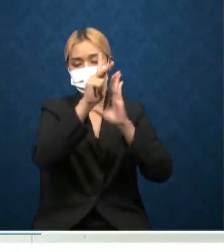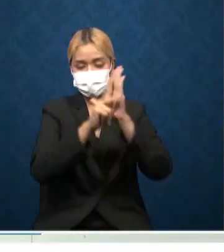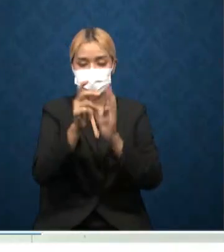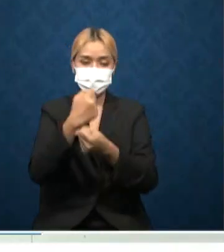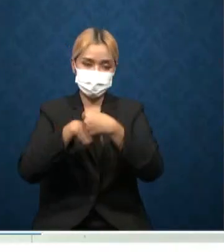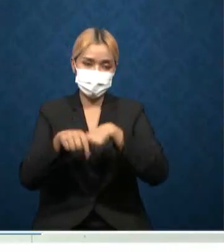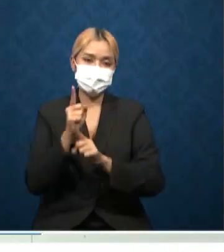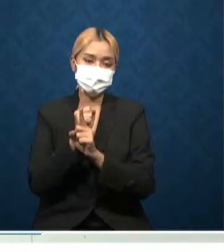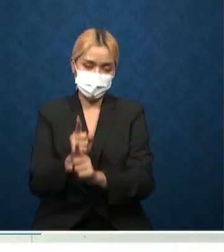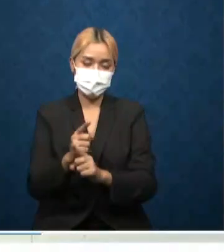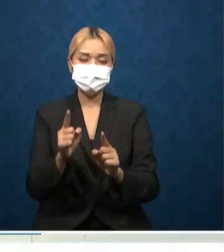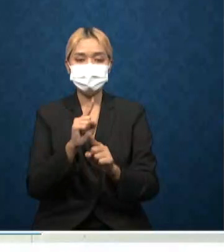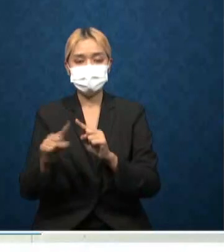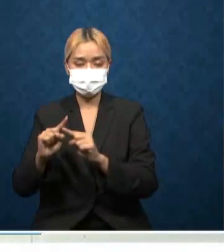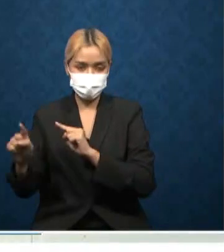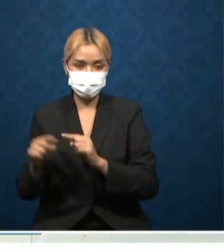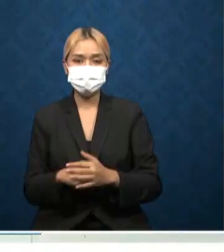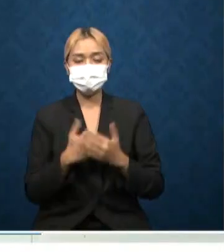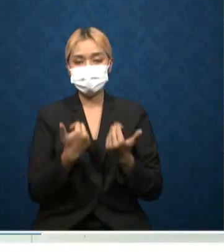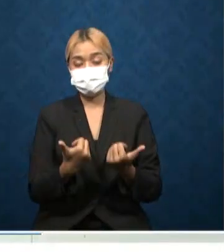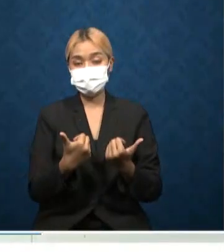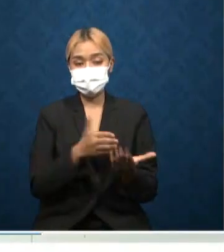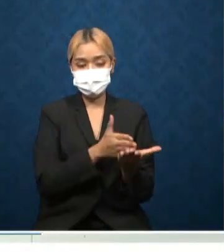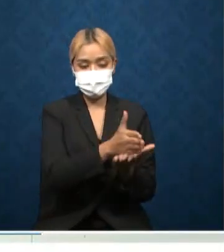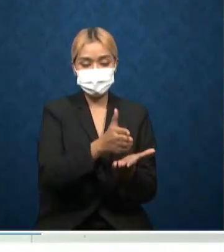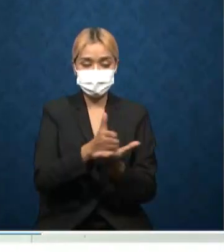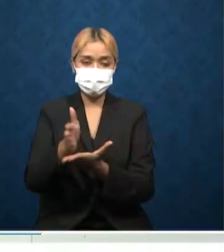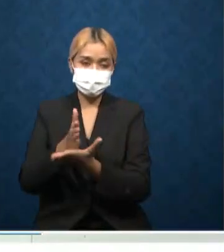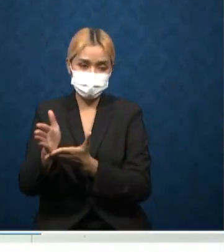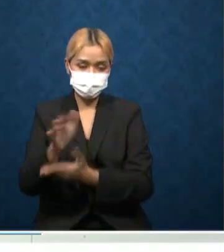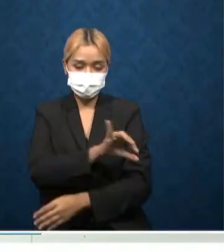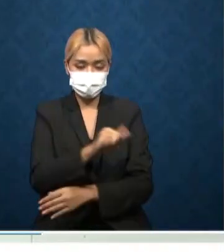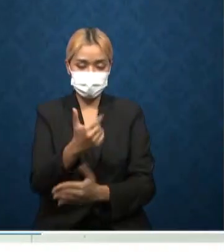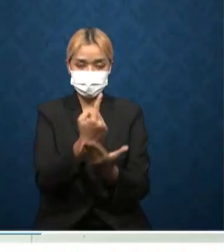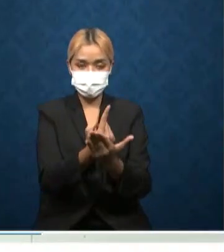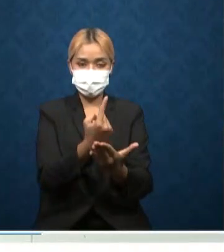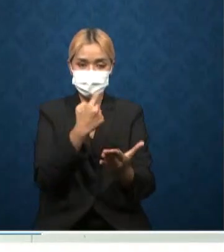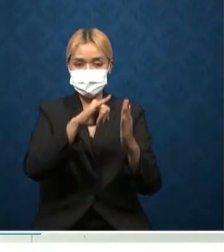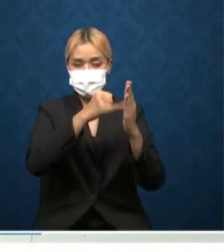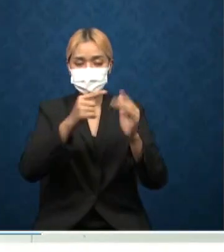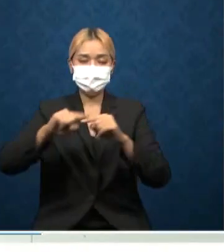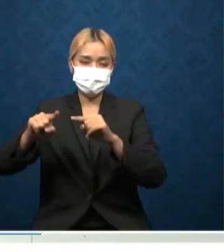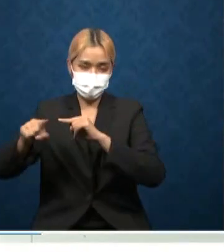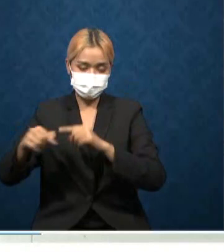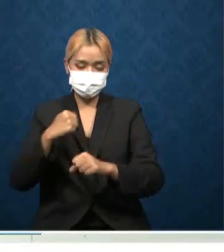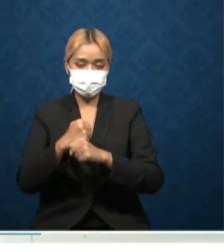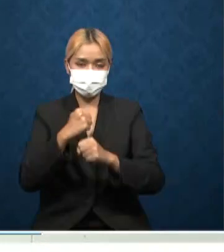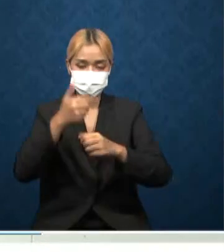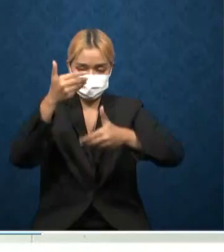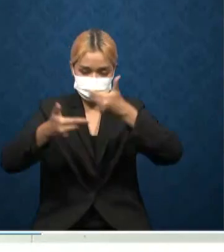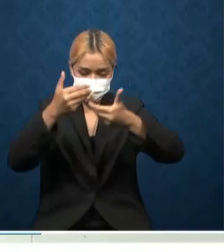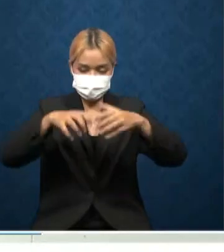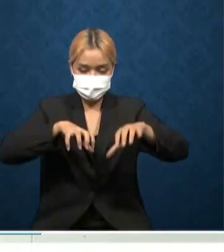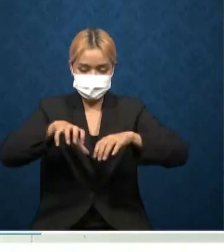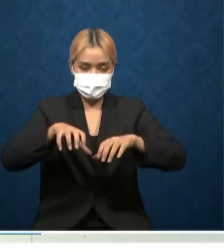เพื่อให้สาขาพรรคการเมืองและตัวแทนพรรคการเมืองประจำจังหวัดได้ดำเนินกิจกรรมและให้